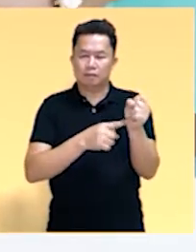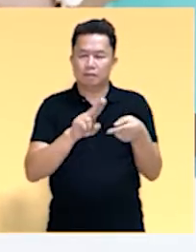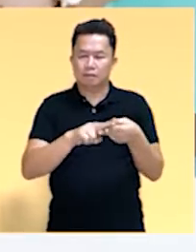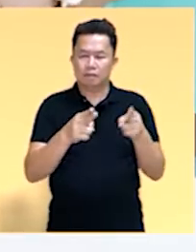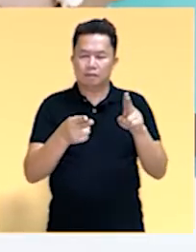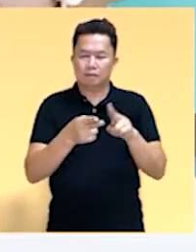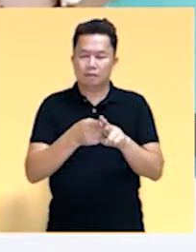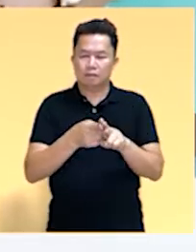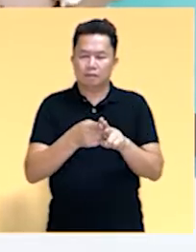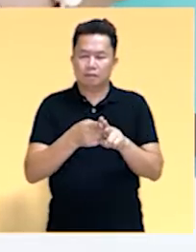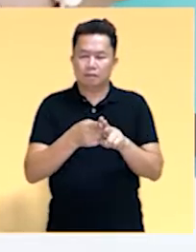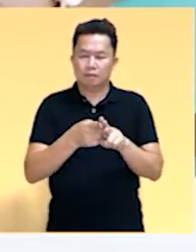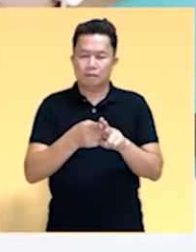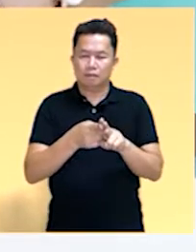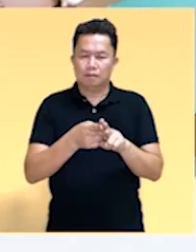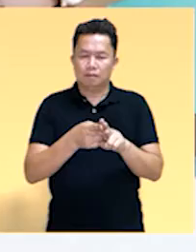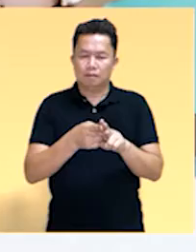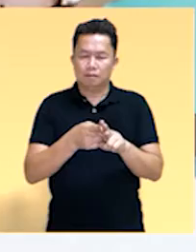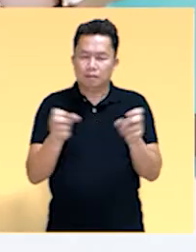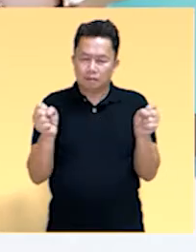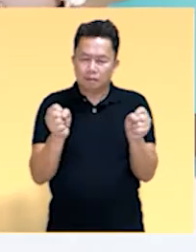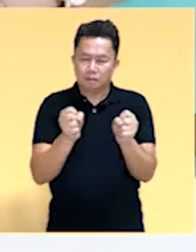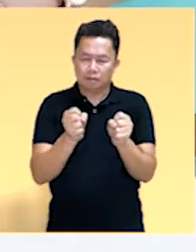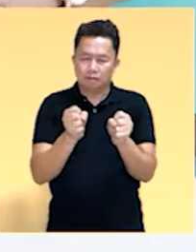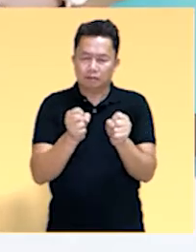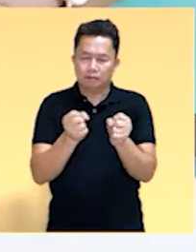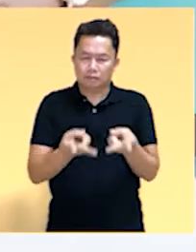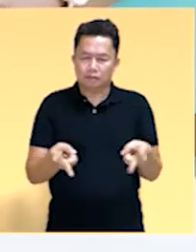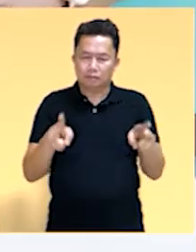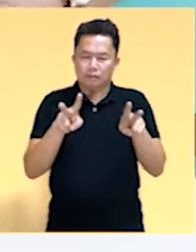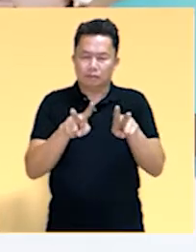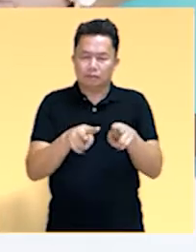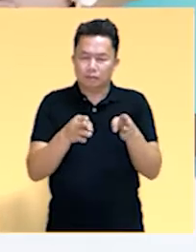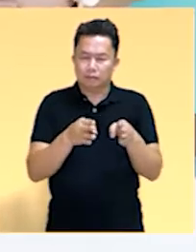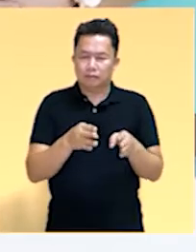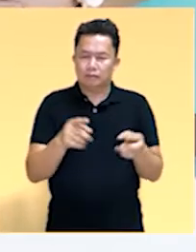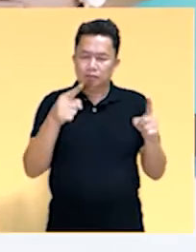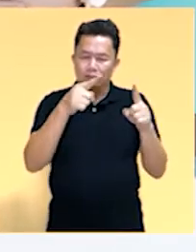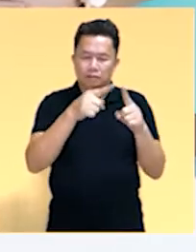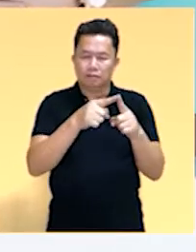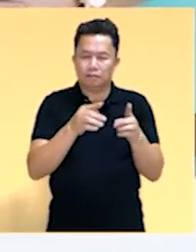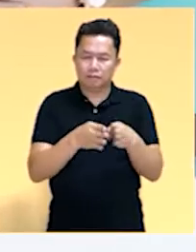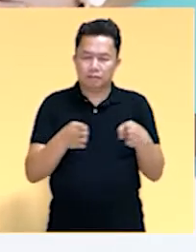may pinakamababang value hanggang sa pinakamalaki.